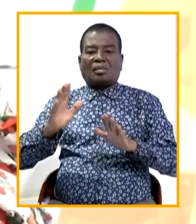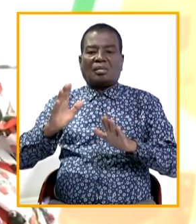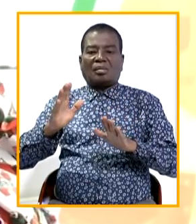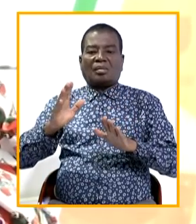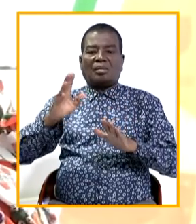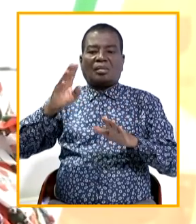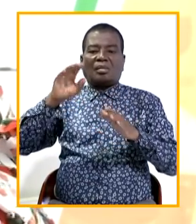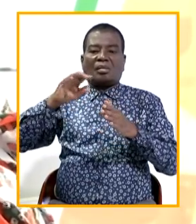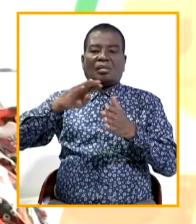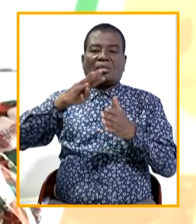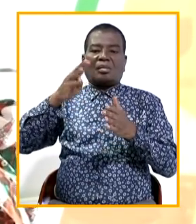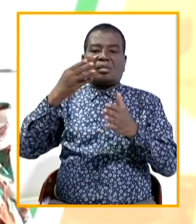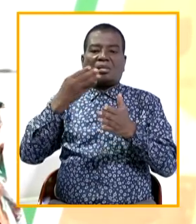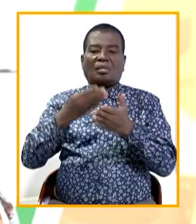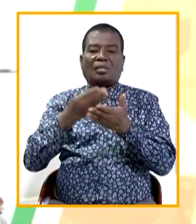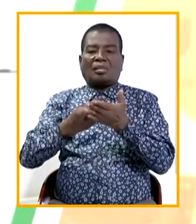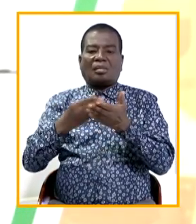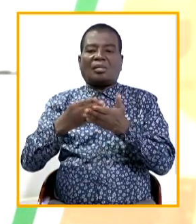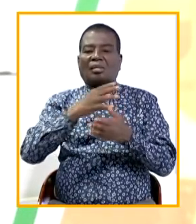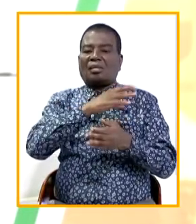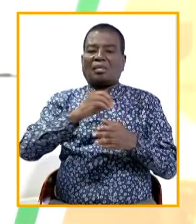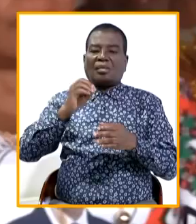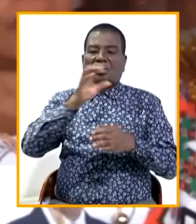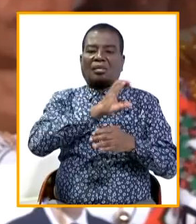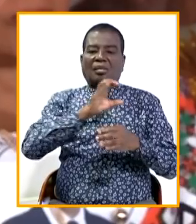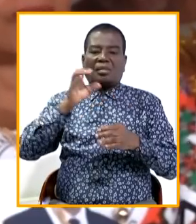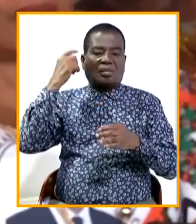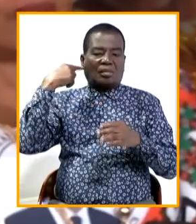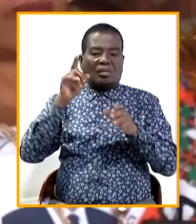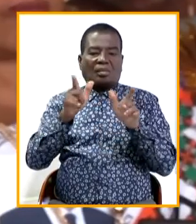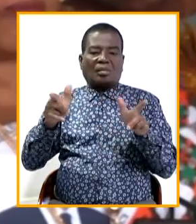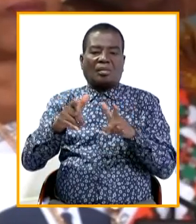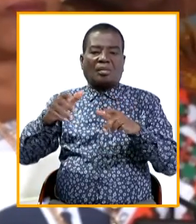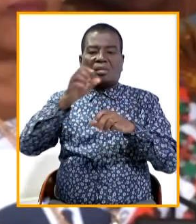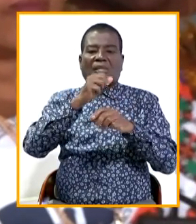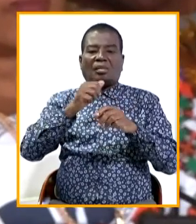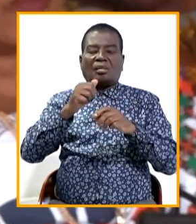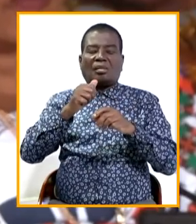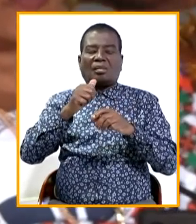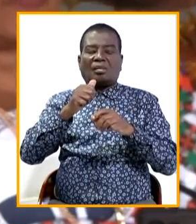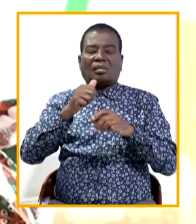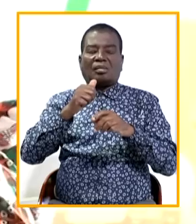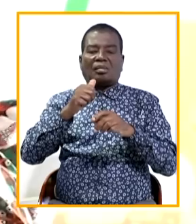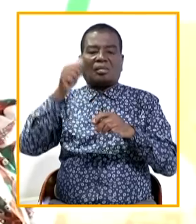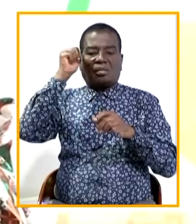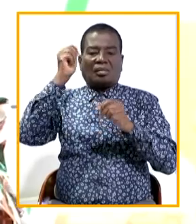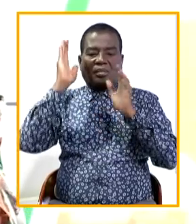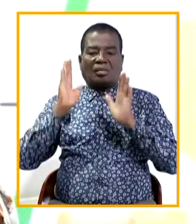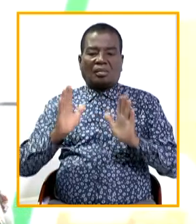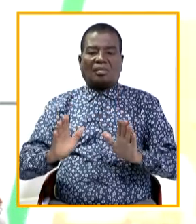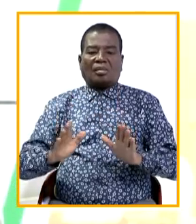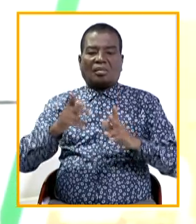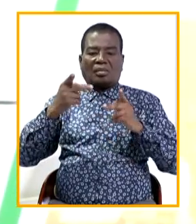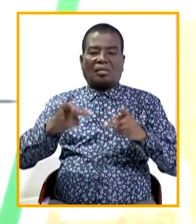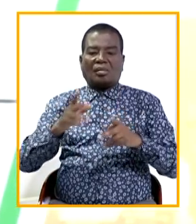Brou, le secrétaire exécutif du Conseil de l'Entente, des ambassadeurs, quatre généraux, nous disons président